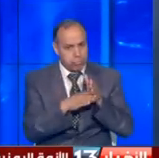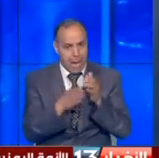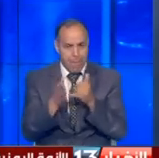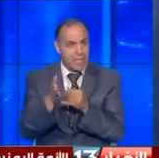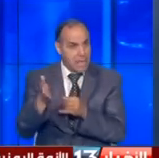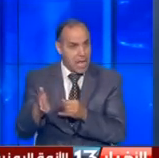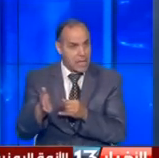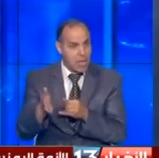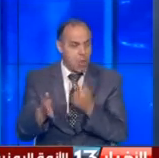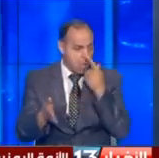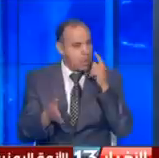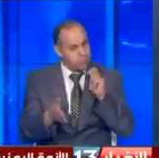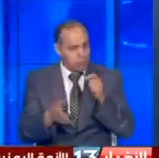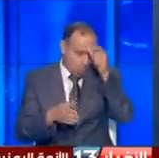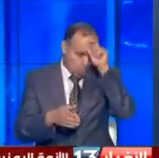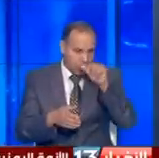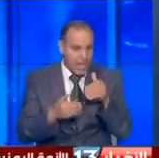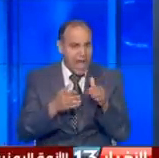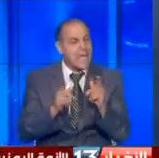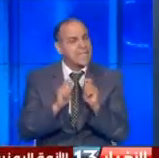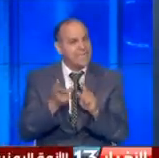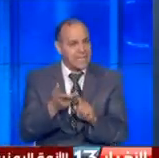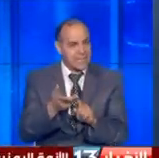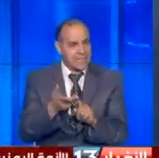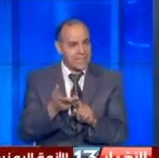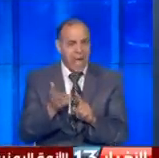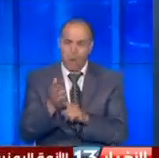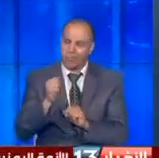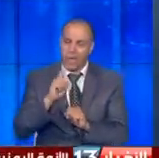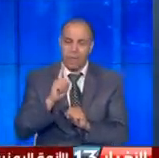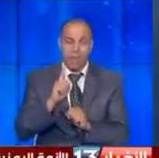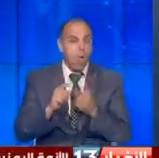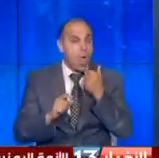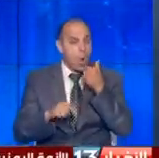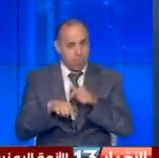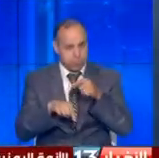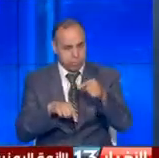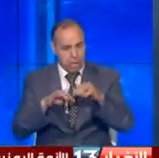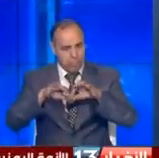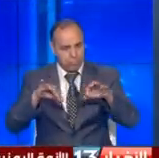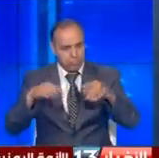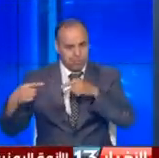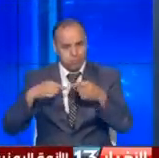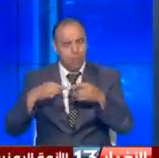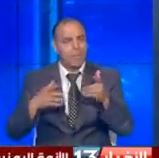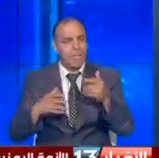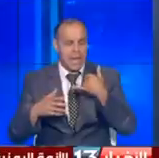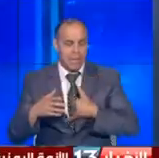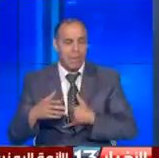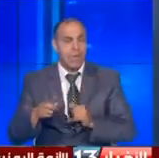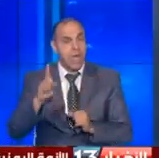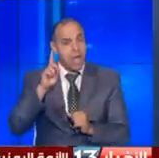الحديدة يروم إخضاع الحوثيين لحل سياسي بلا شروط، وأنه مرحلة مفصلية في الصراع الدائري